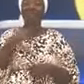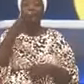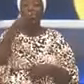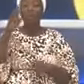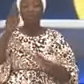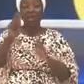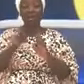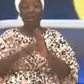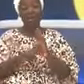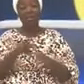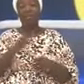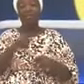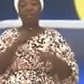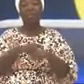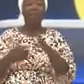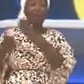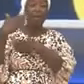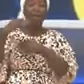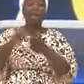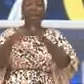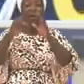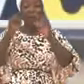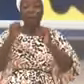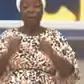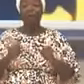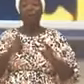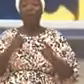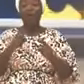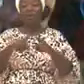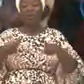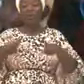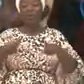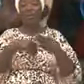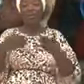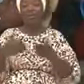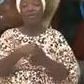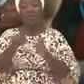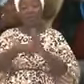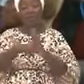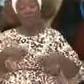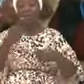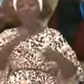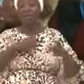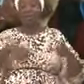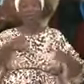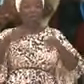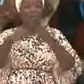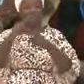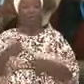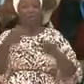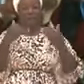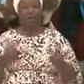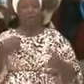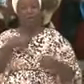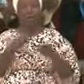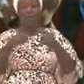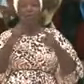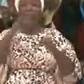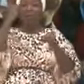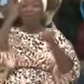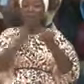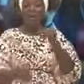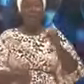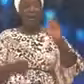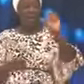à pommeret la nouveauté de vie le seigneur vous l'accord de ce dernier élément